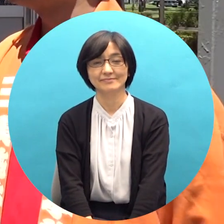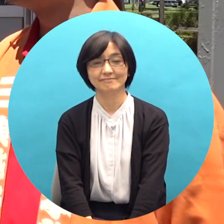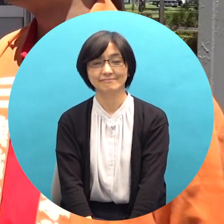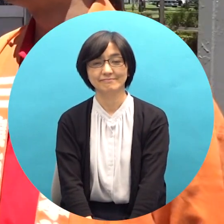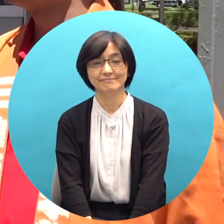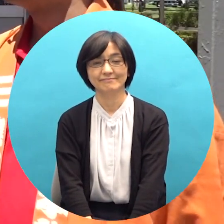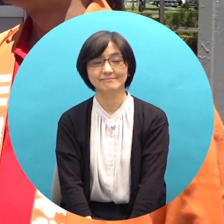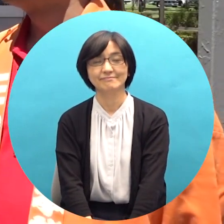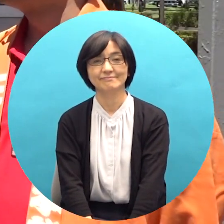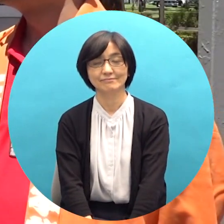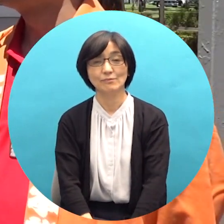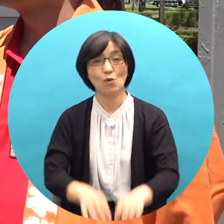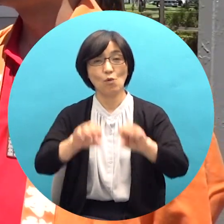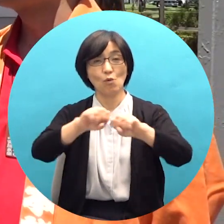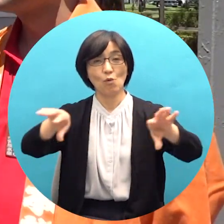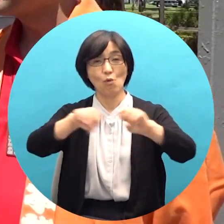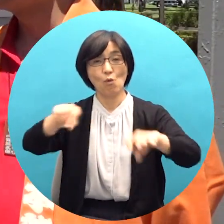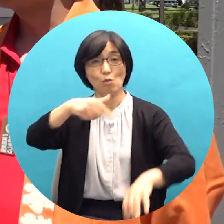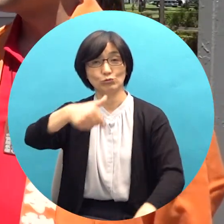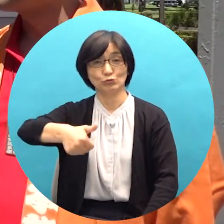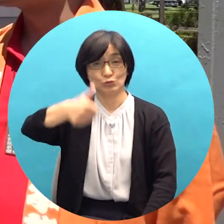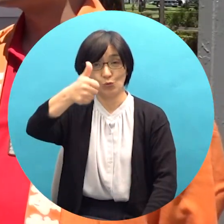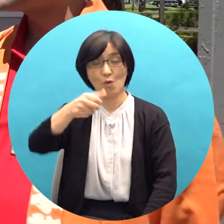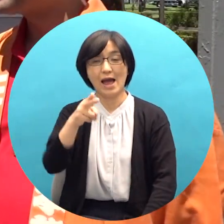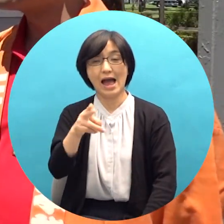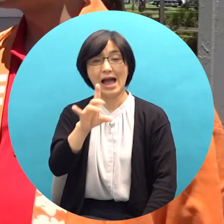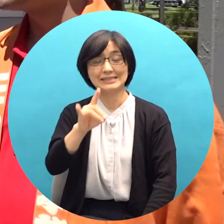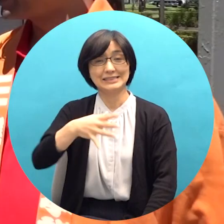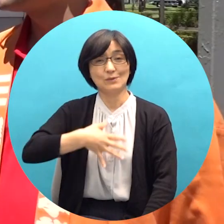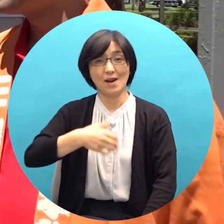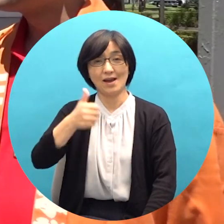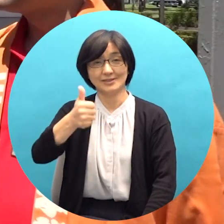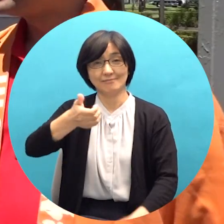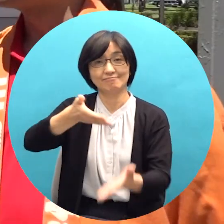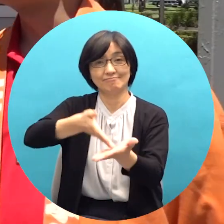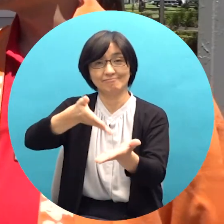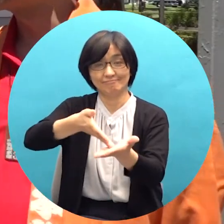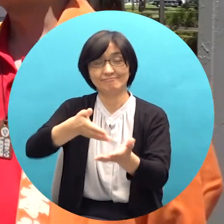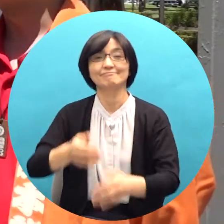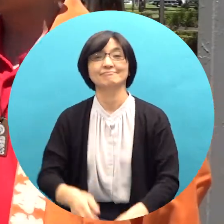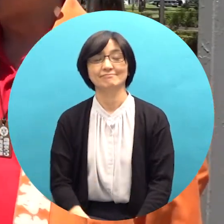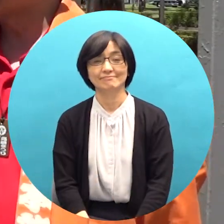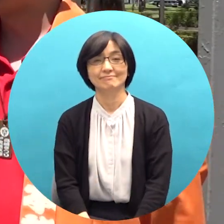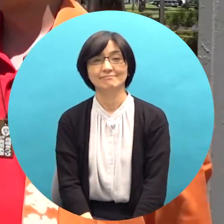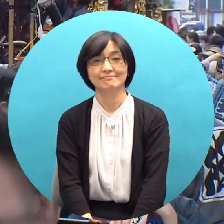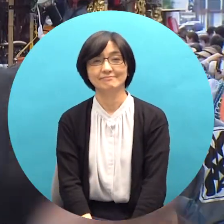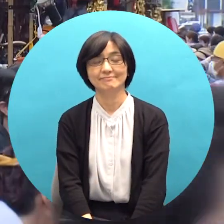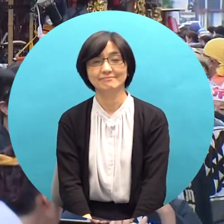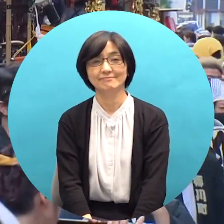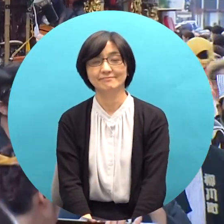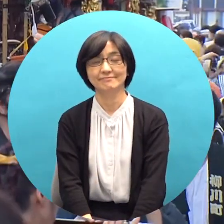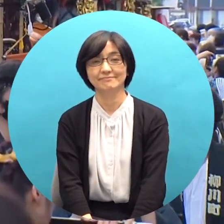続いて広報部門長の萩原新平さんにお話を伺います。